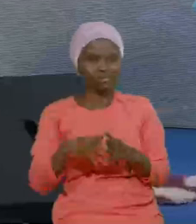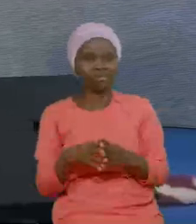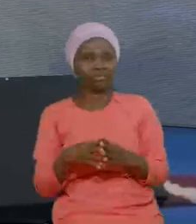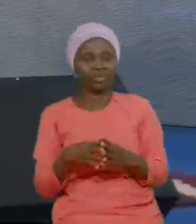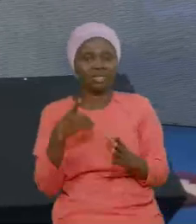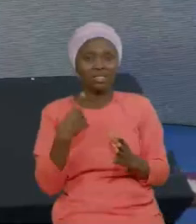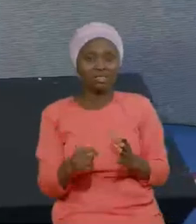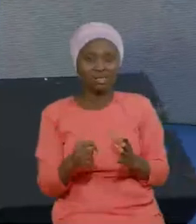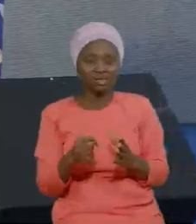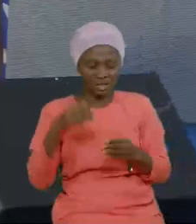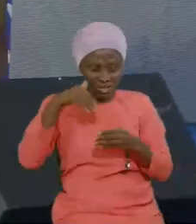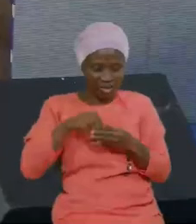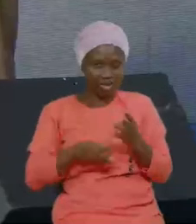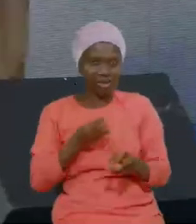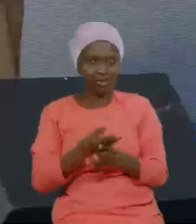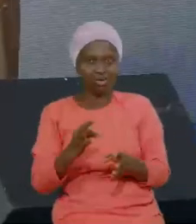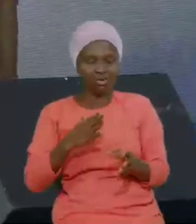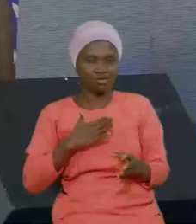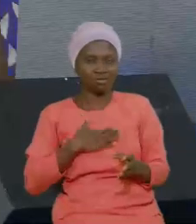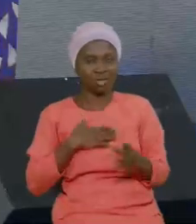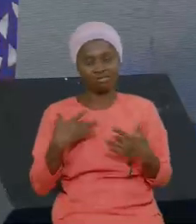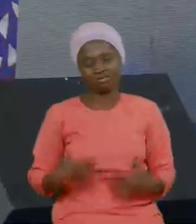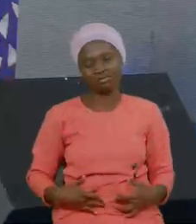Le monde intérieur de mes pensées.